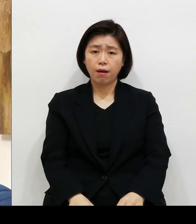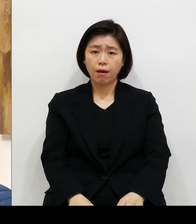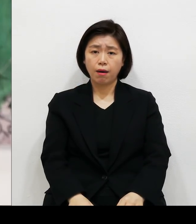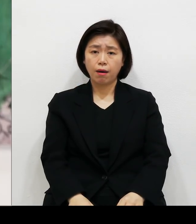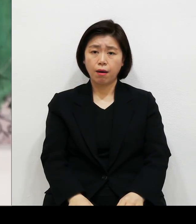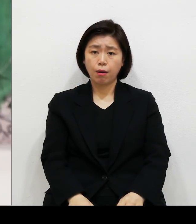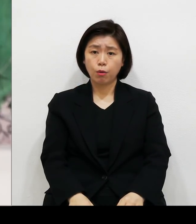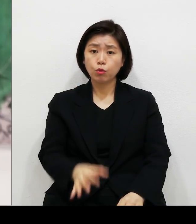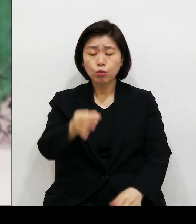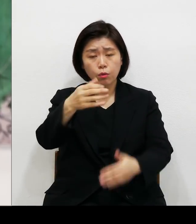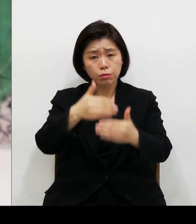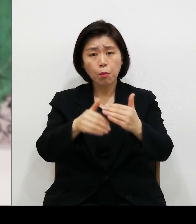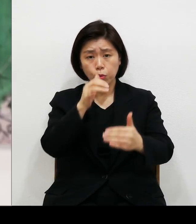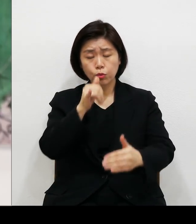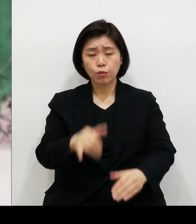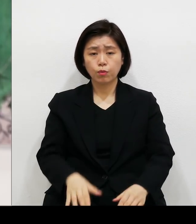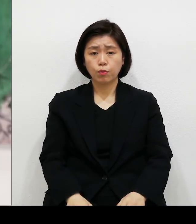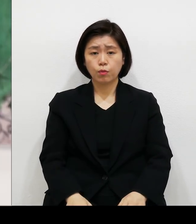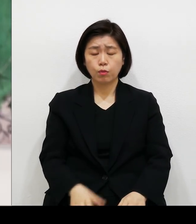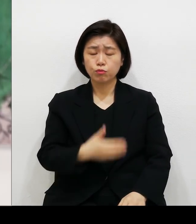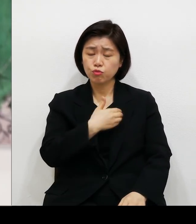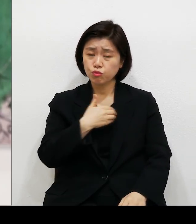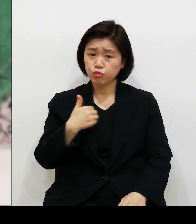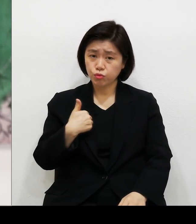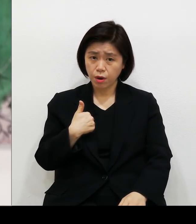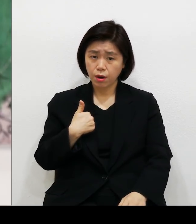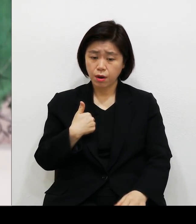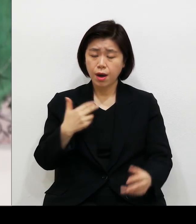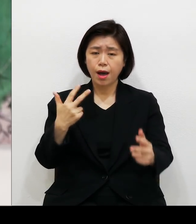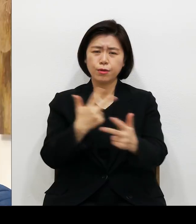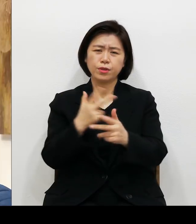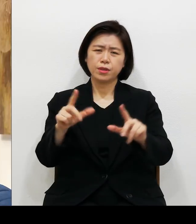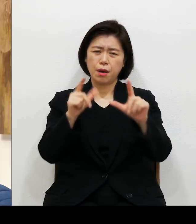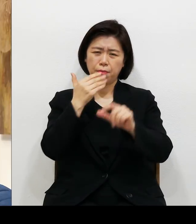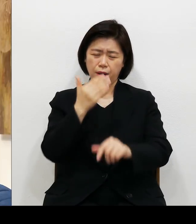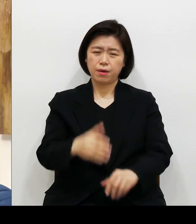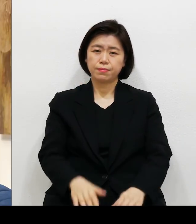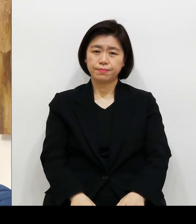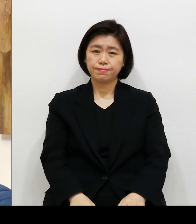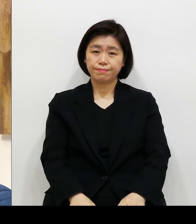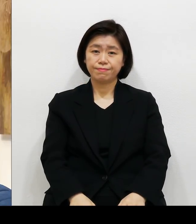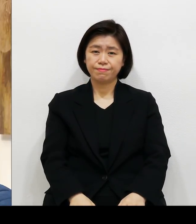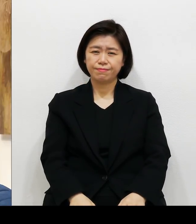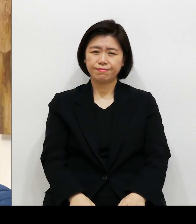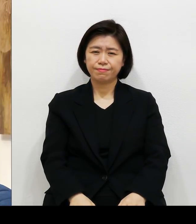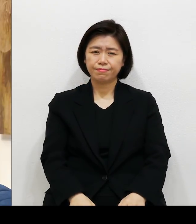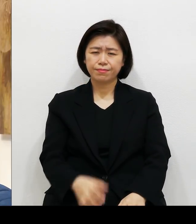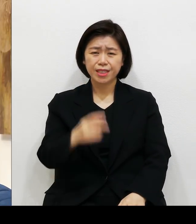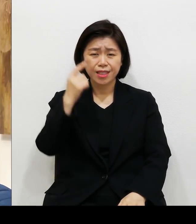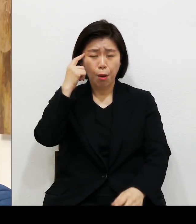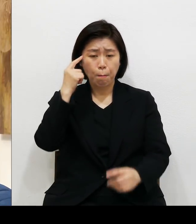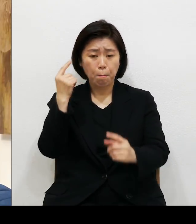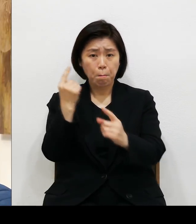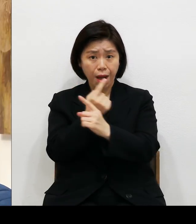남는 돈이란 말이에요. 그게 돈만 원 정도가. 사람이 또 간사했던